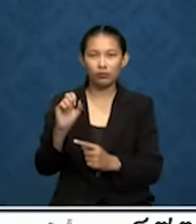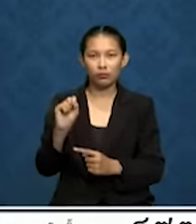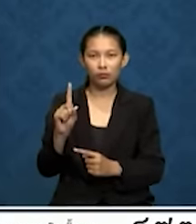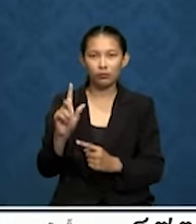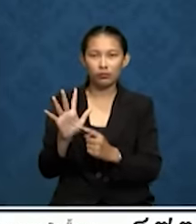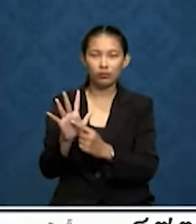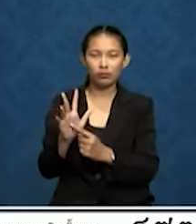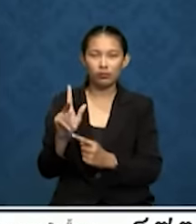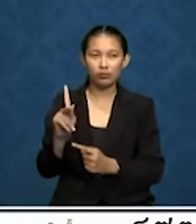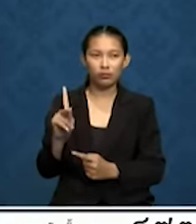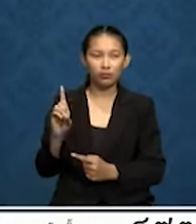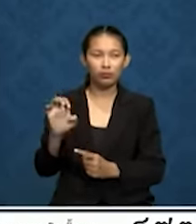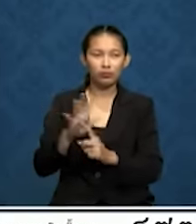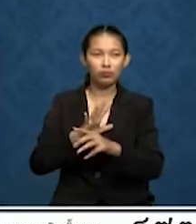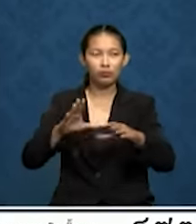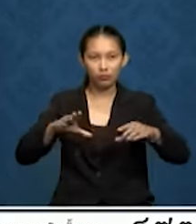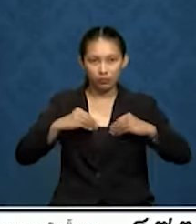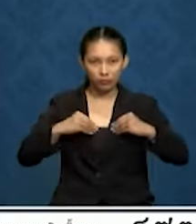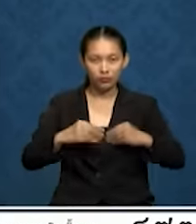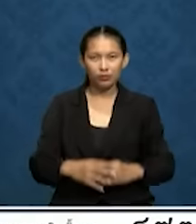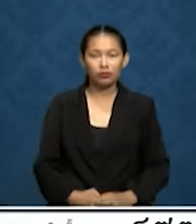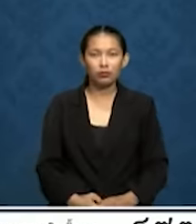ม เห็นชอบครับ